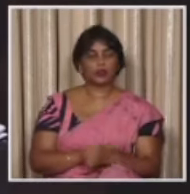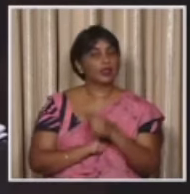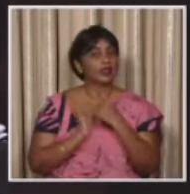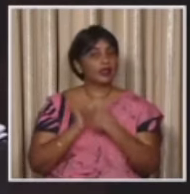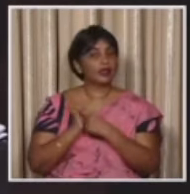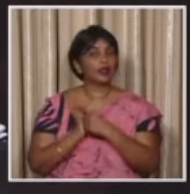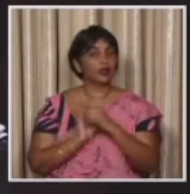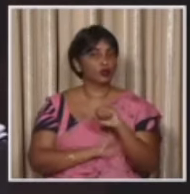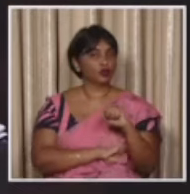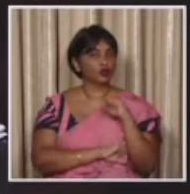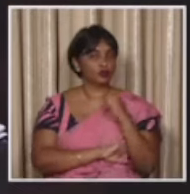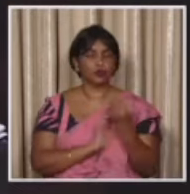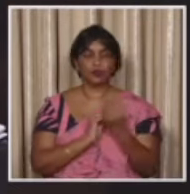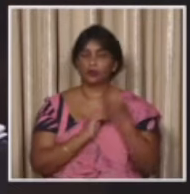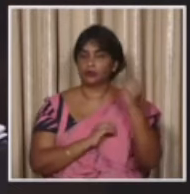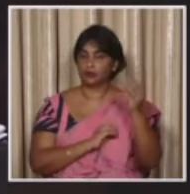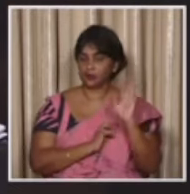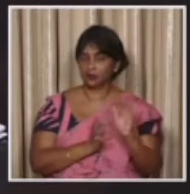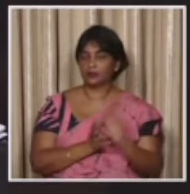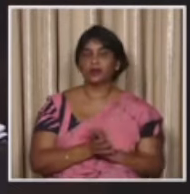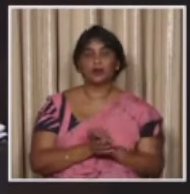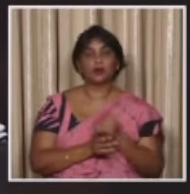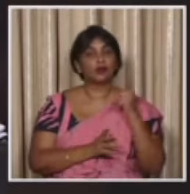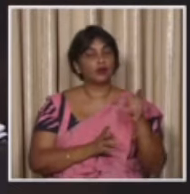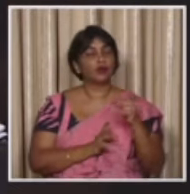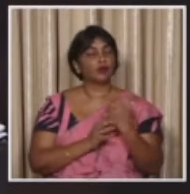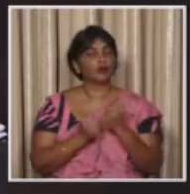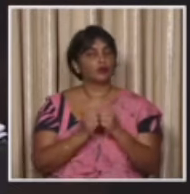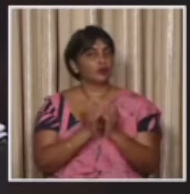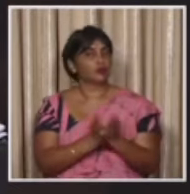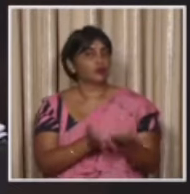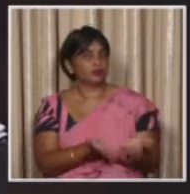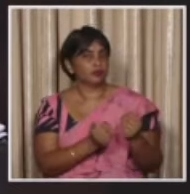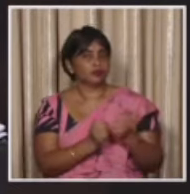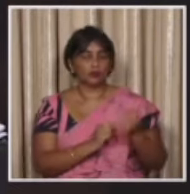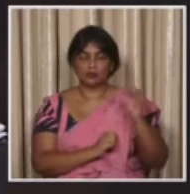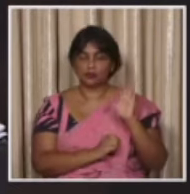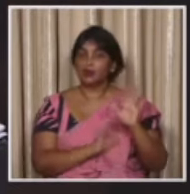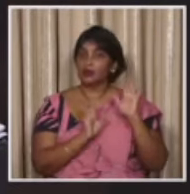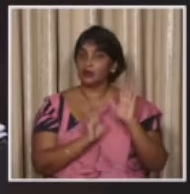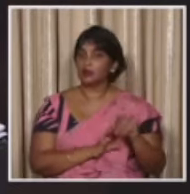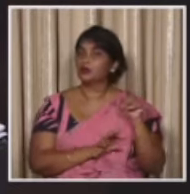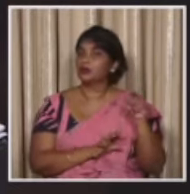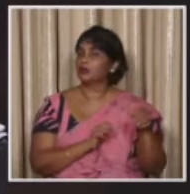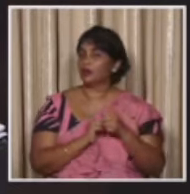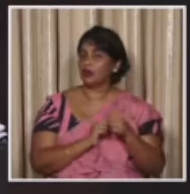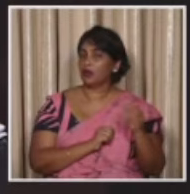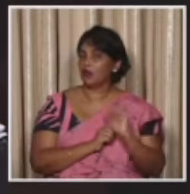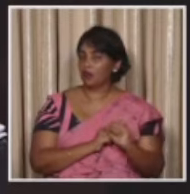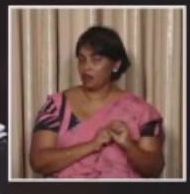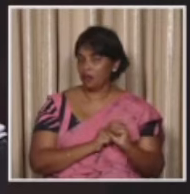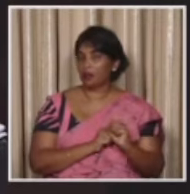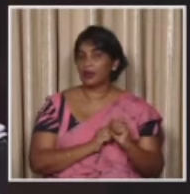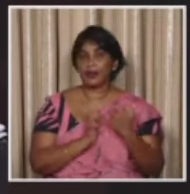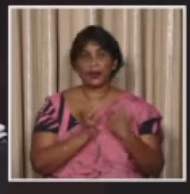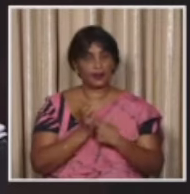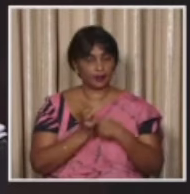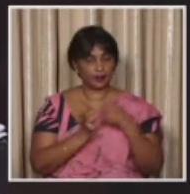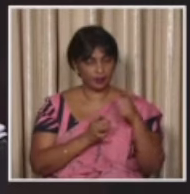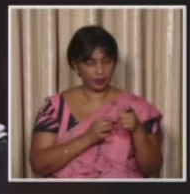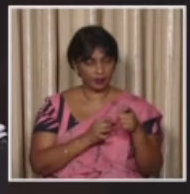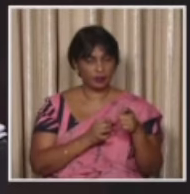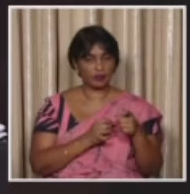රෙගියුලේටර්ව එම්පවර් කරන්නට ඕන, රෙගියුලේටර්ව සවිබල ගන්නන්නට ඕන. නමුත් මෙතන වෙලා තියෙන්නේ